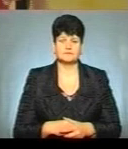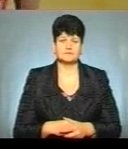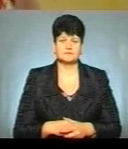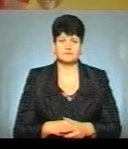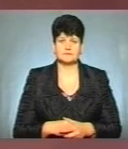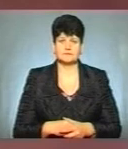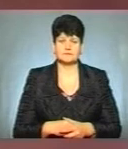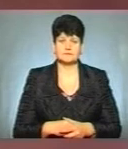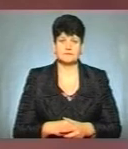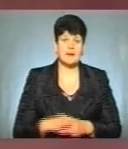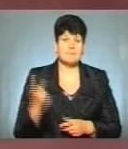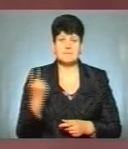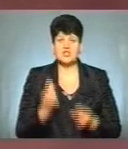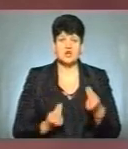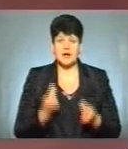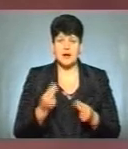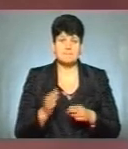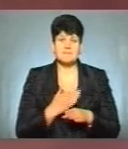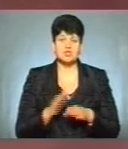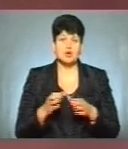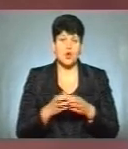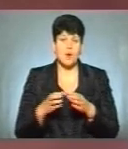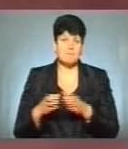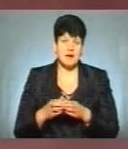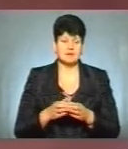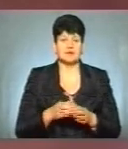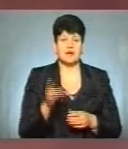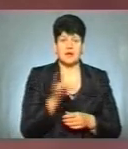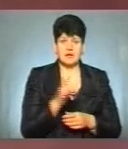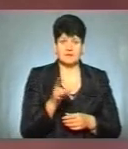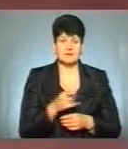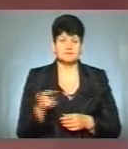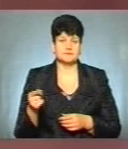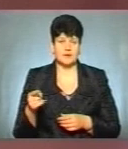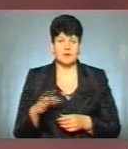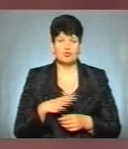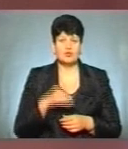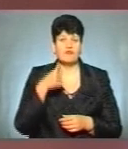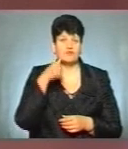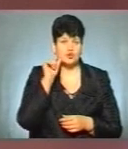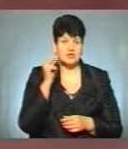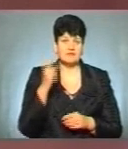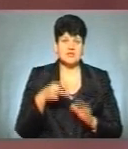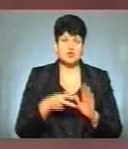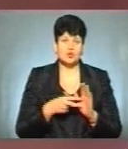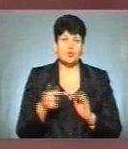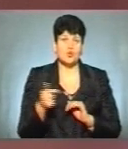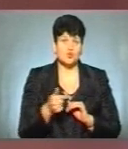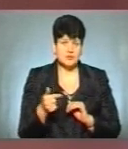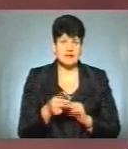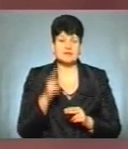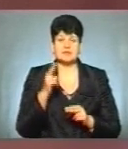Суспільному. Тернопіль. Перша гра між командами ТНЕО «Енерго» та Рівнеддю США номер 4 відбулася вчора, 27